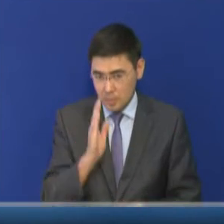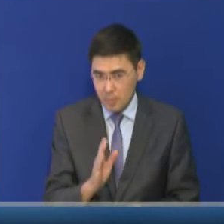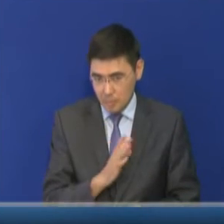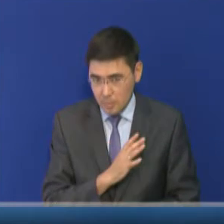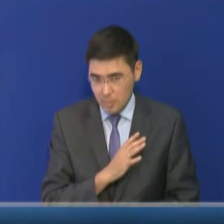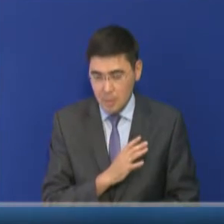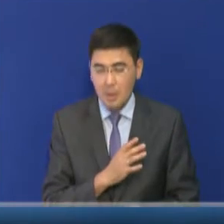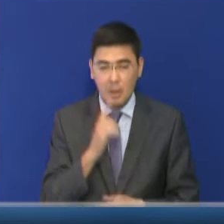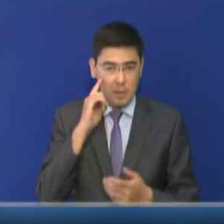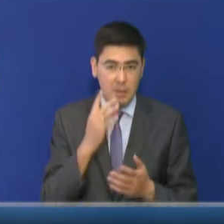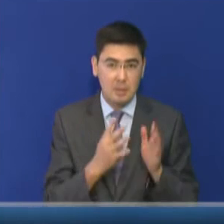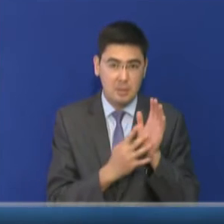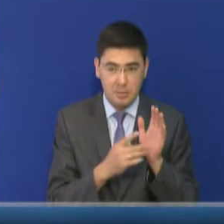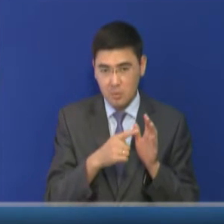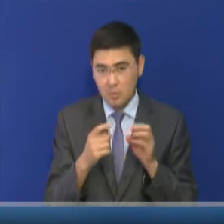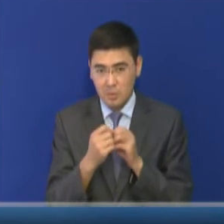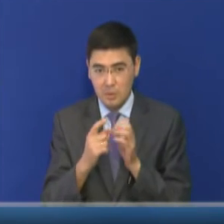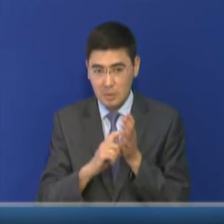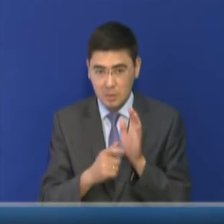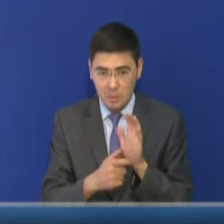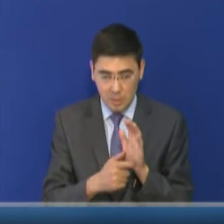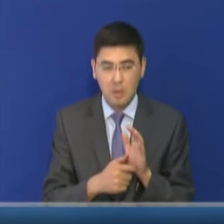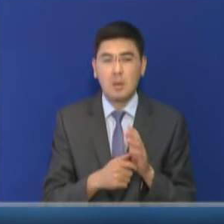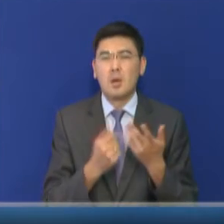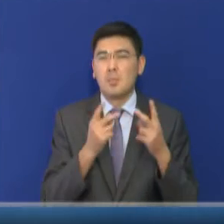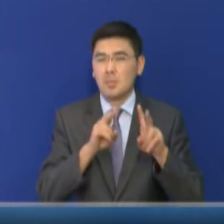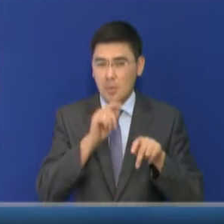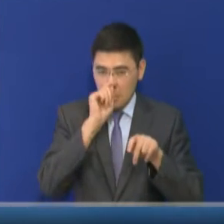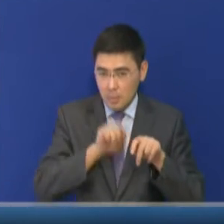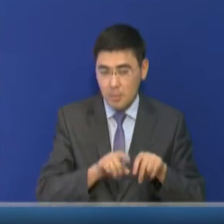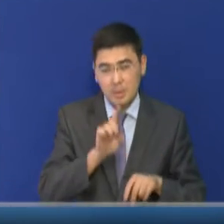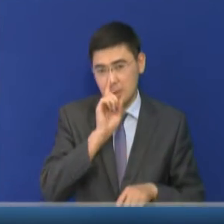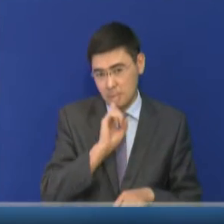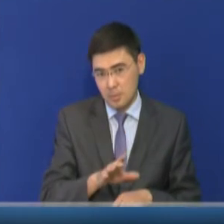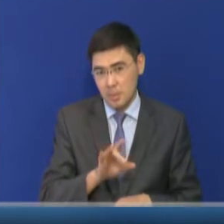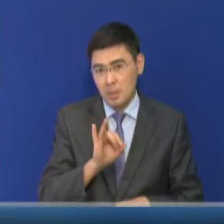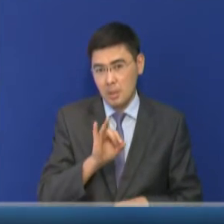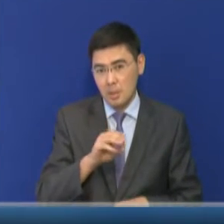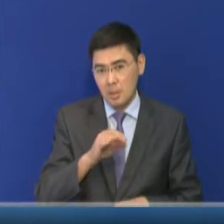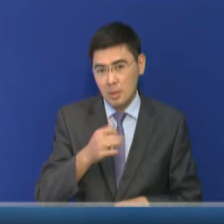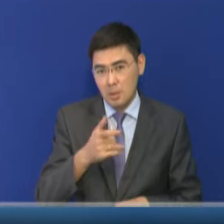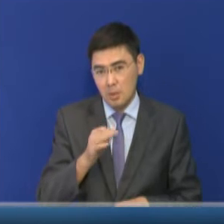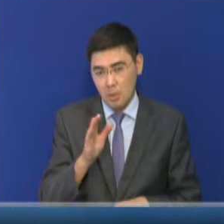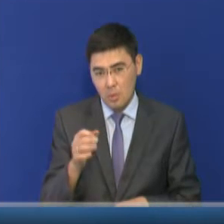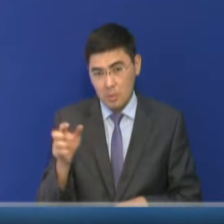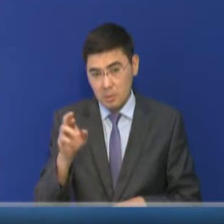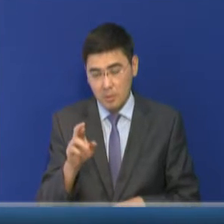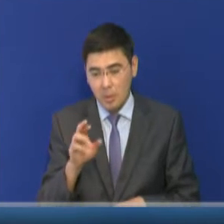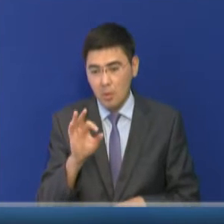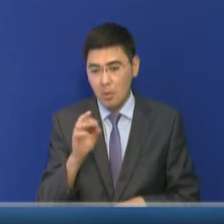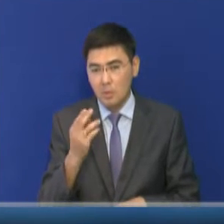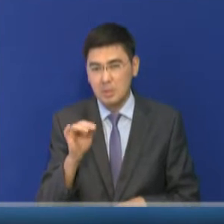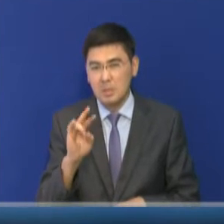и 11 классах отменена по приказу Министерства образования. И итоговые оценки, соответственно, будут выставляться